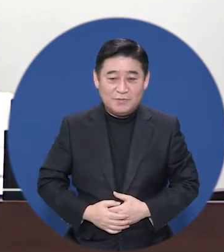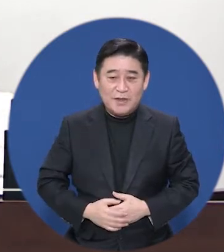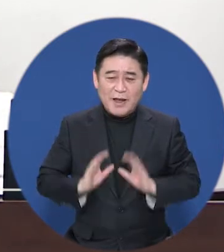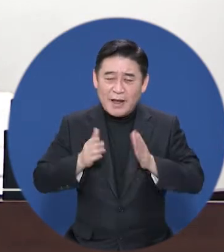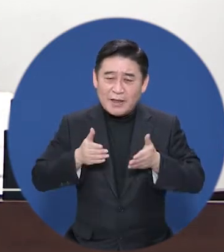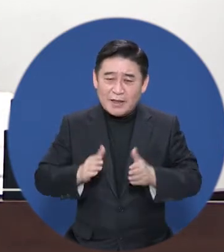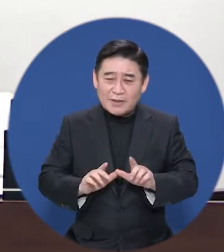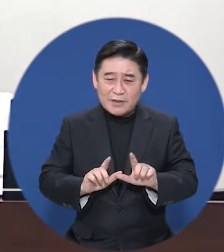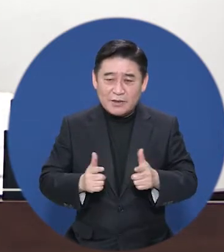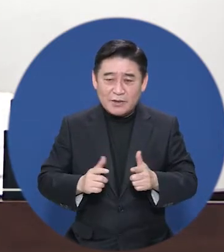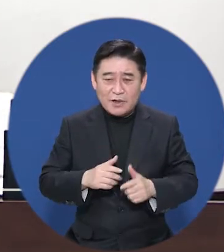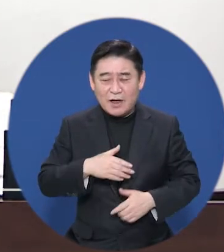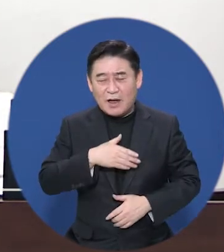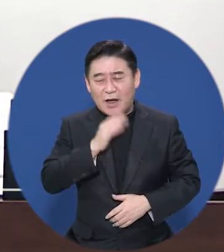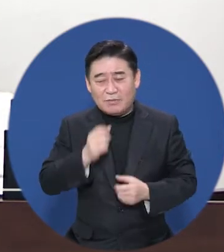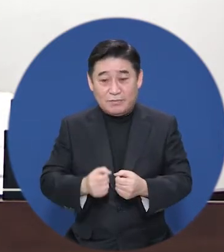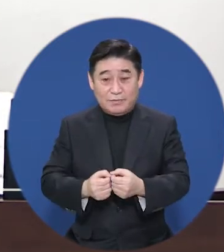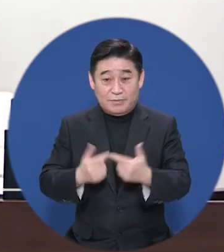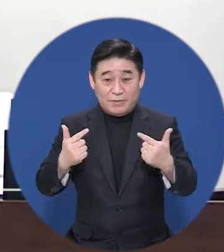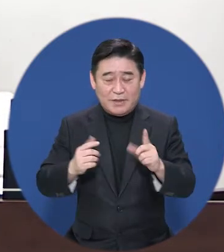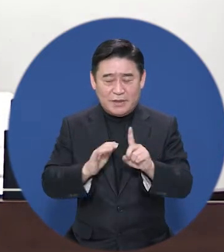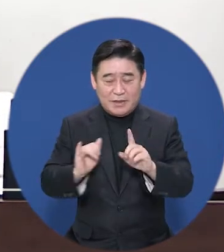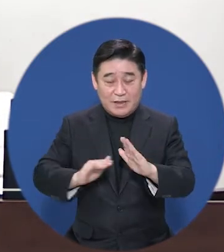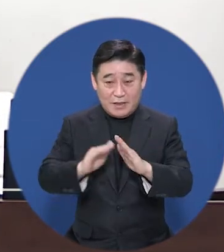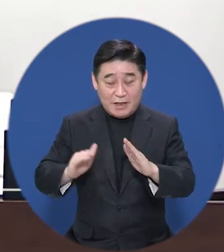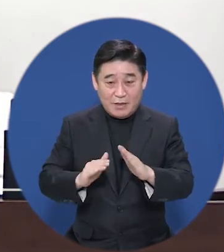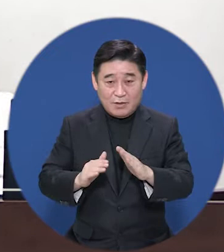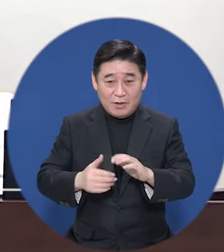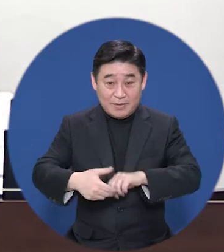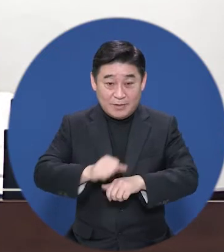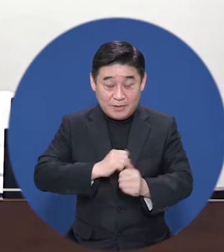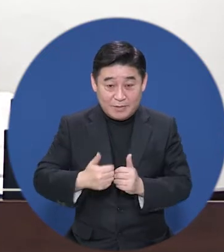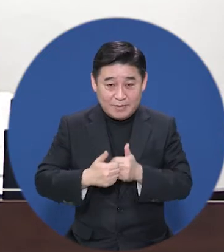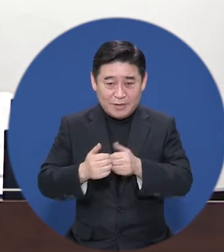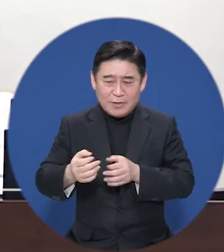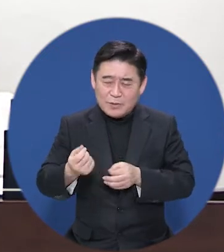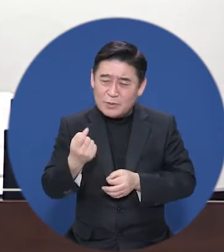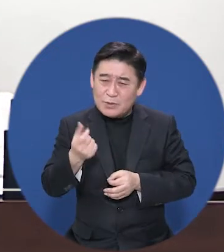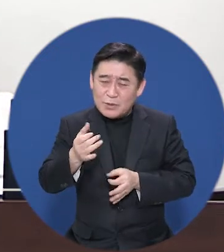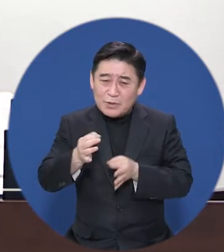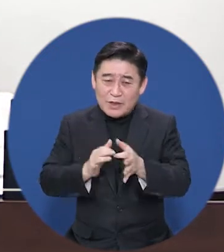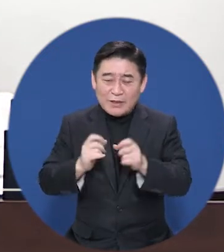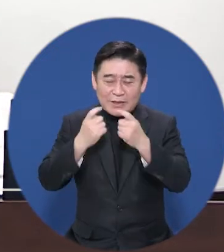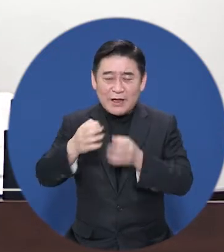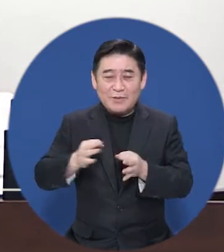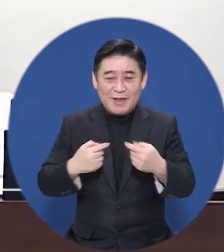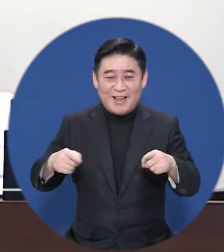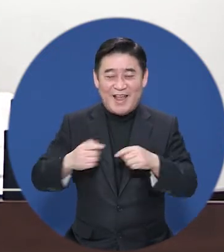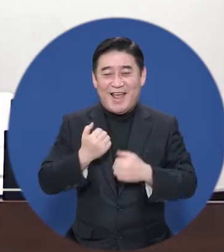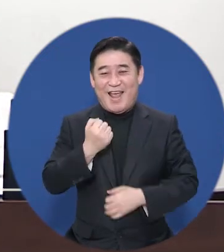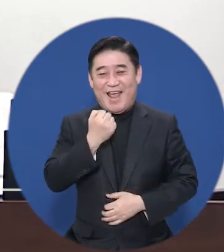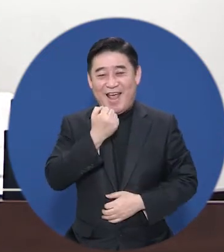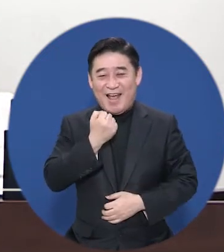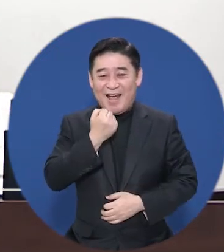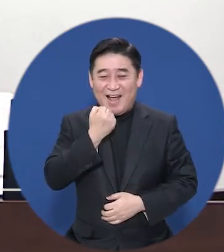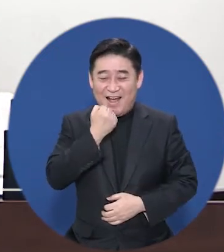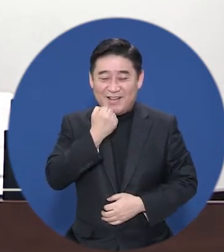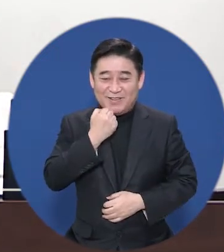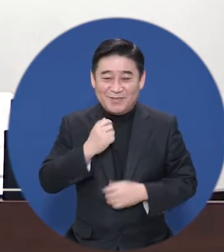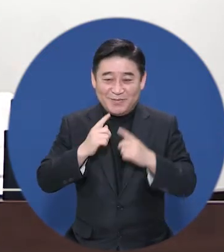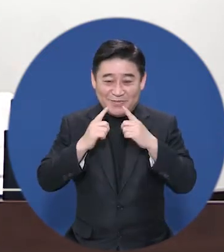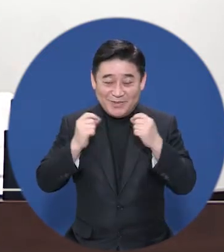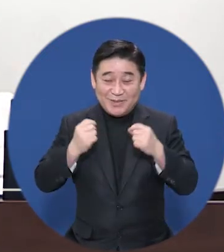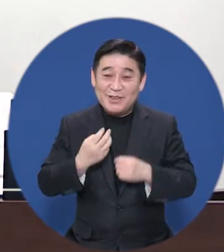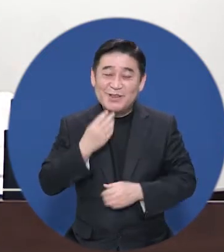저출산 고령화 및 1인 가구 확대에 적극 대비하며 소상공인과 자영업자가 함께 웃을 수 있는 그런 서울의